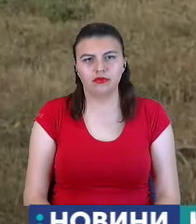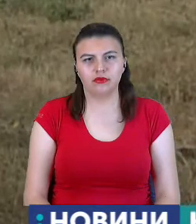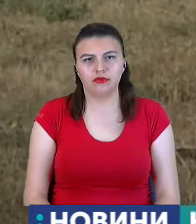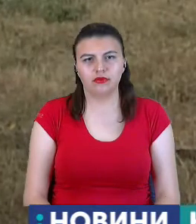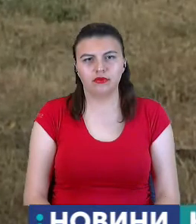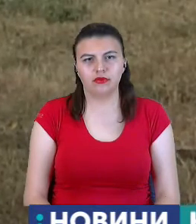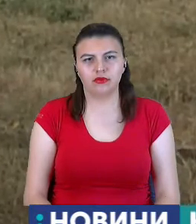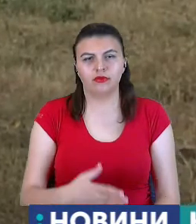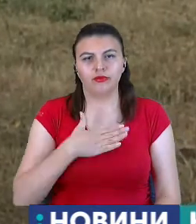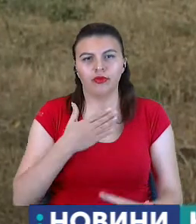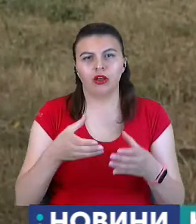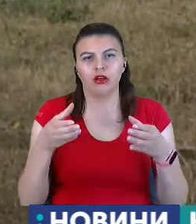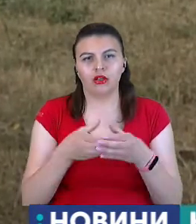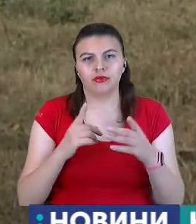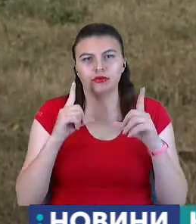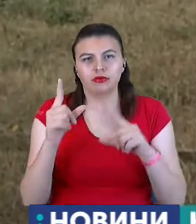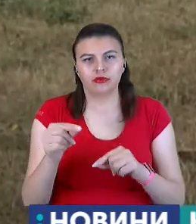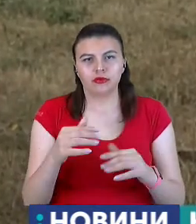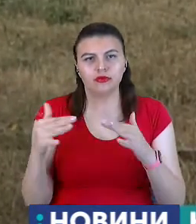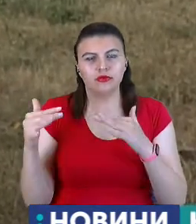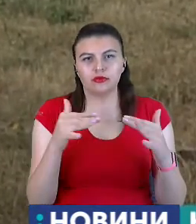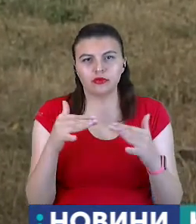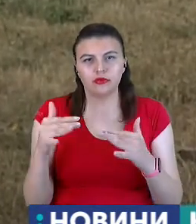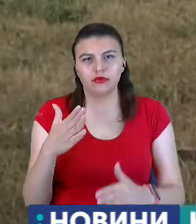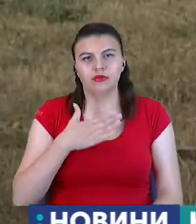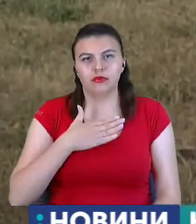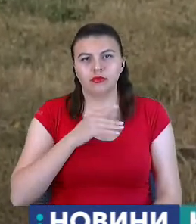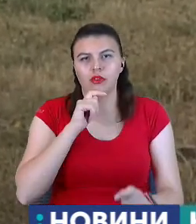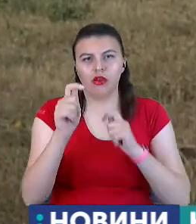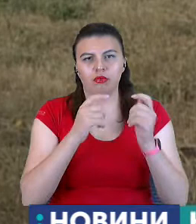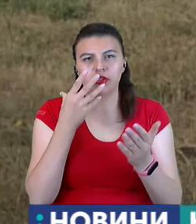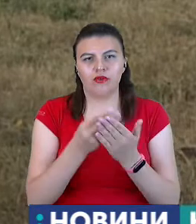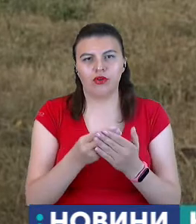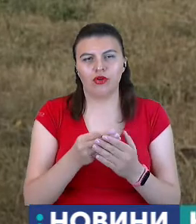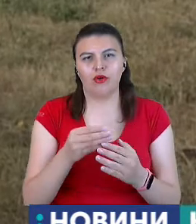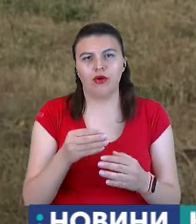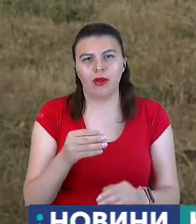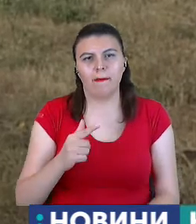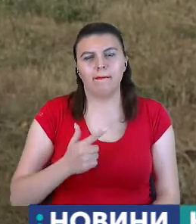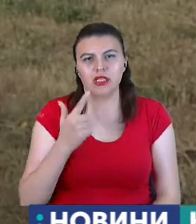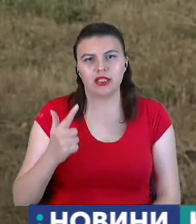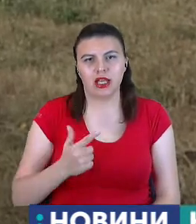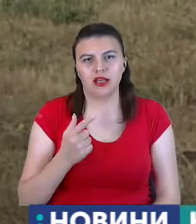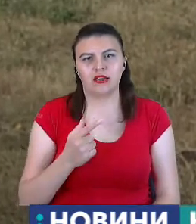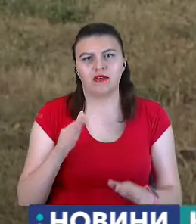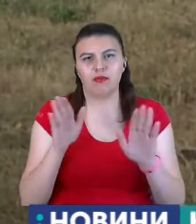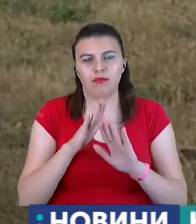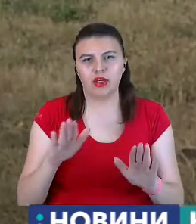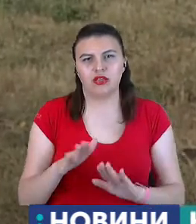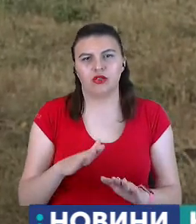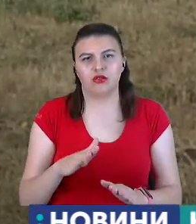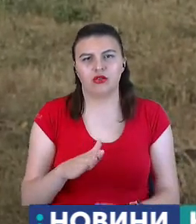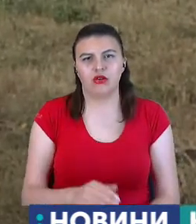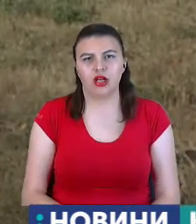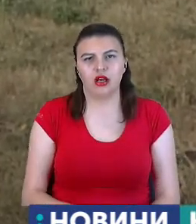Наші колективи в'їжджали і на передову. Ми даруємо своє мистецтво, свою пісню, гарне, щире українське слово і у